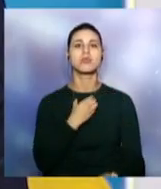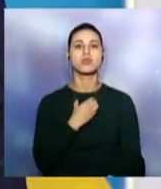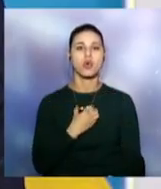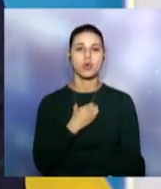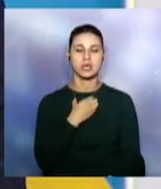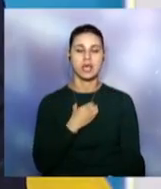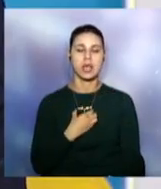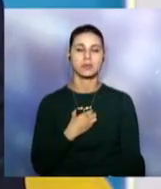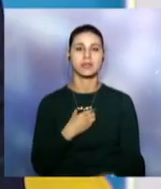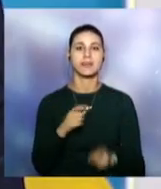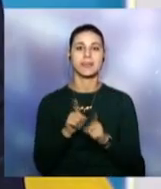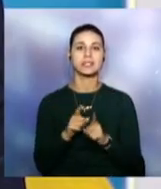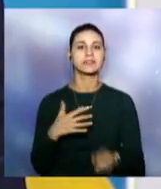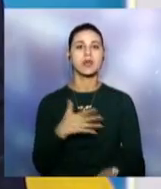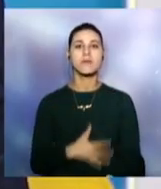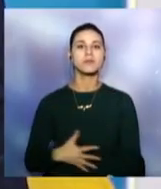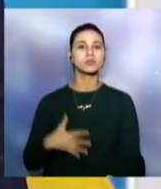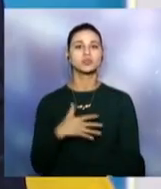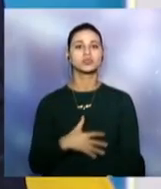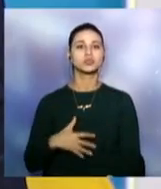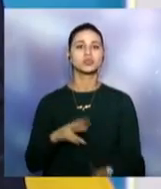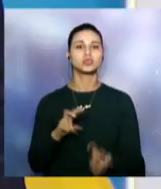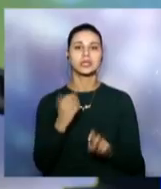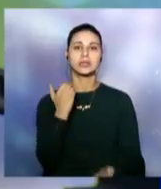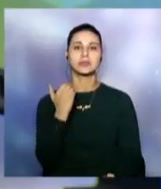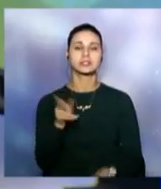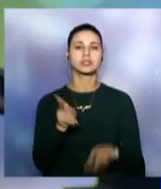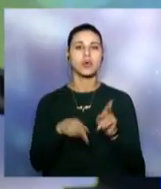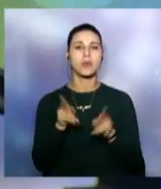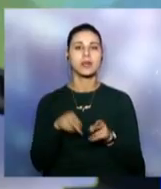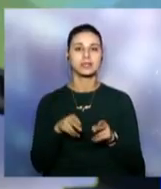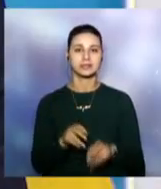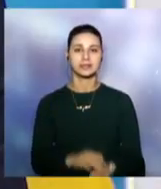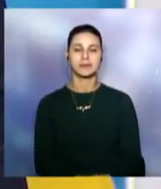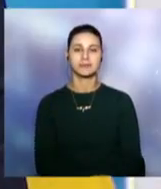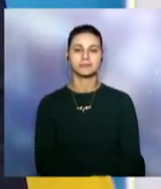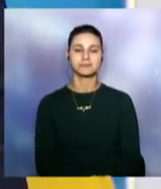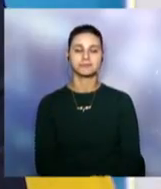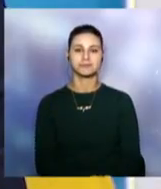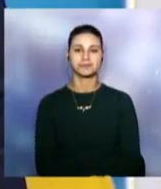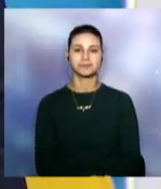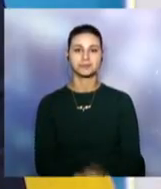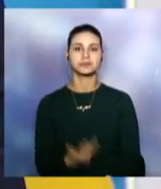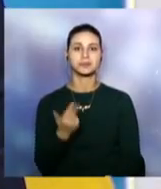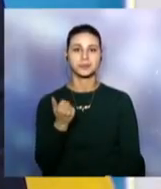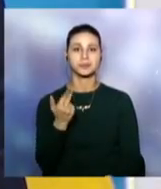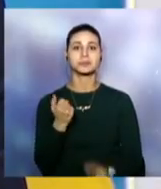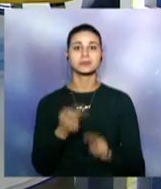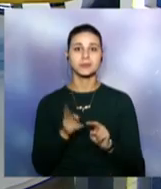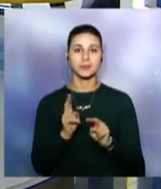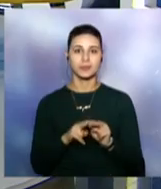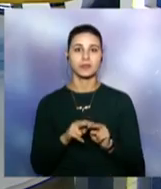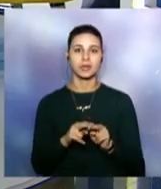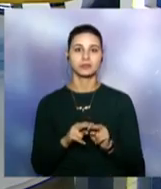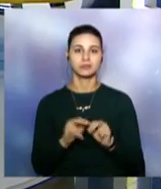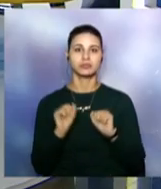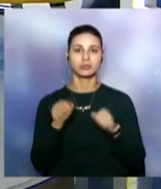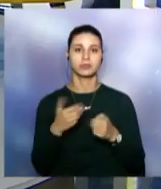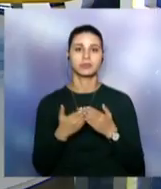დროს მუცლის ორგანოების ლაპარასკოპიურ კვლევას. რა თქმა უნდა, ეს გვაძლევს საშუალებას, ეს